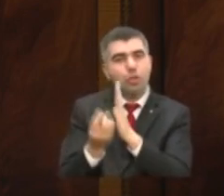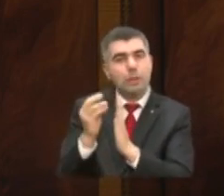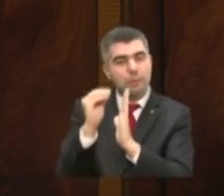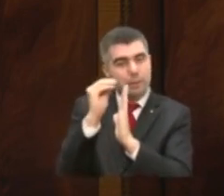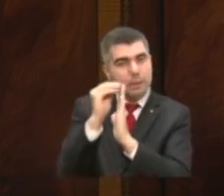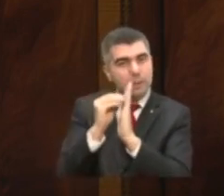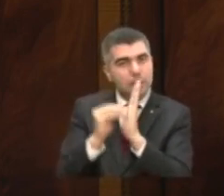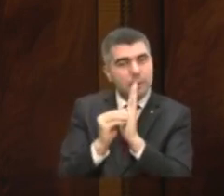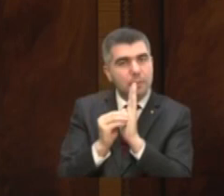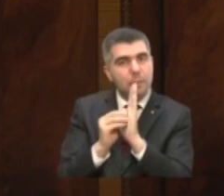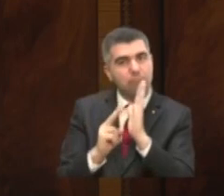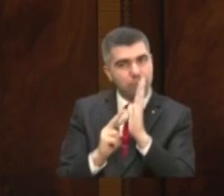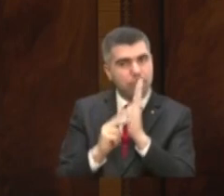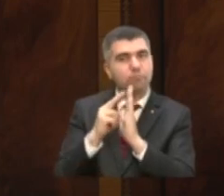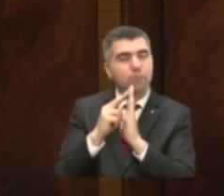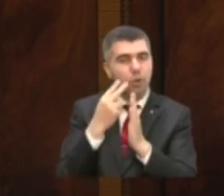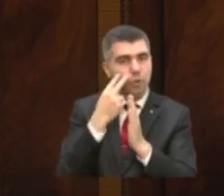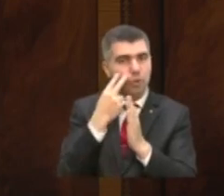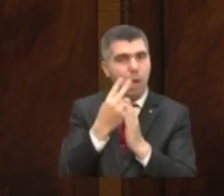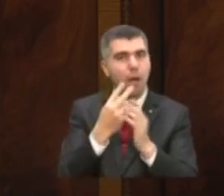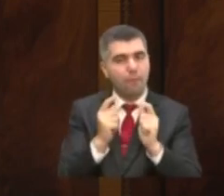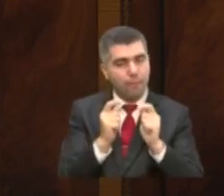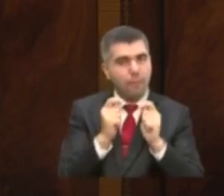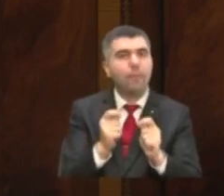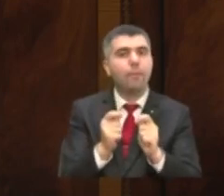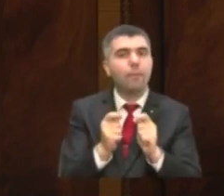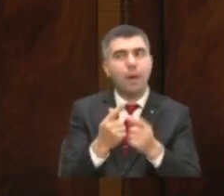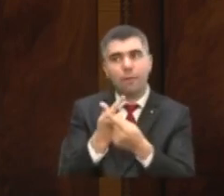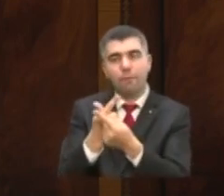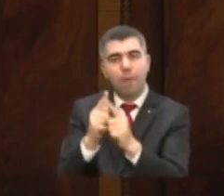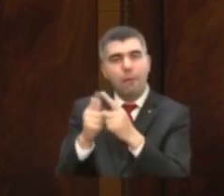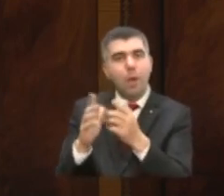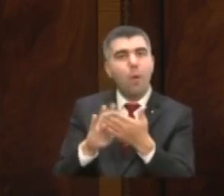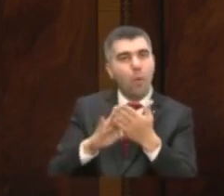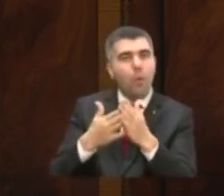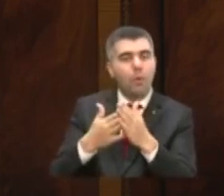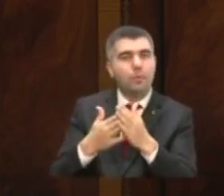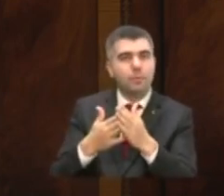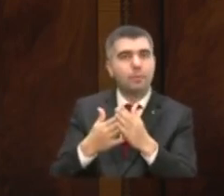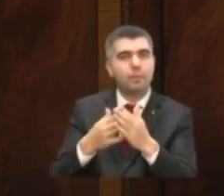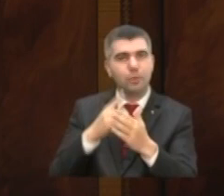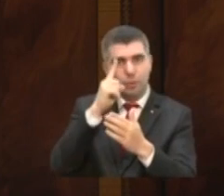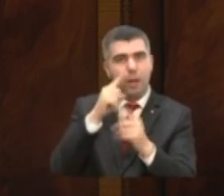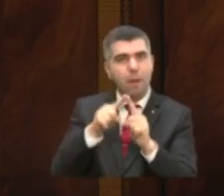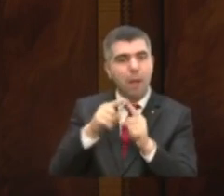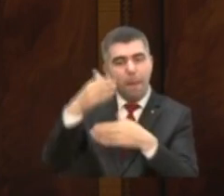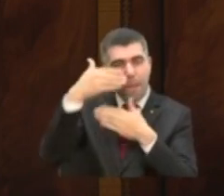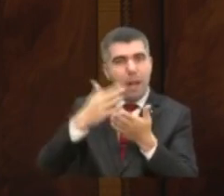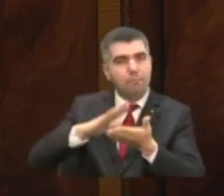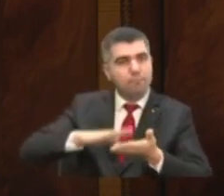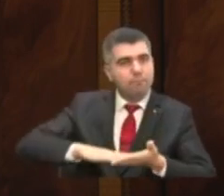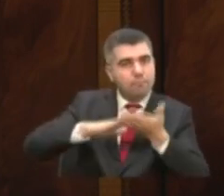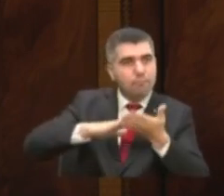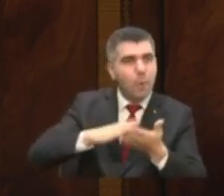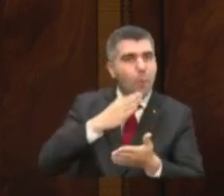بإذن الله، وغادي تشوفوه. وأيضا في مختلف المؤشرات الأخرى، لأن عندنا الثقة في بلادنا، عندنا الثقة في المستقبل